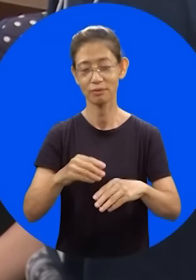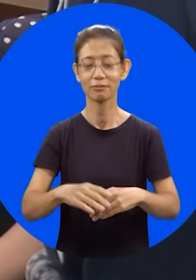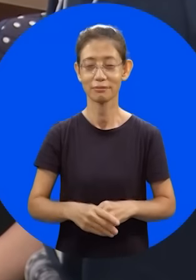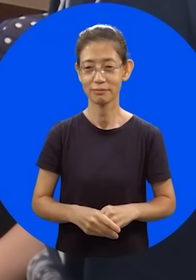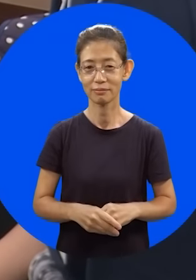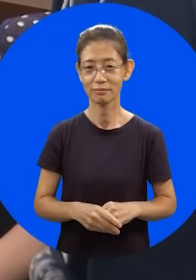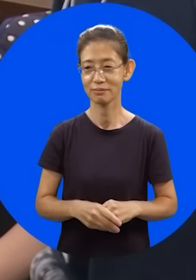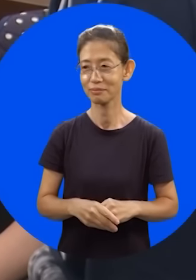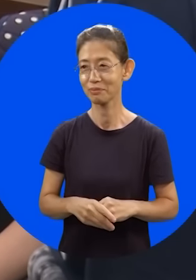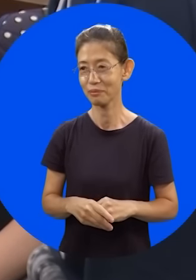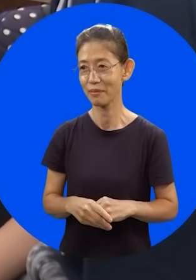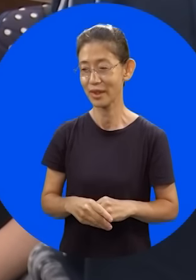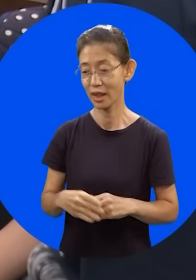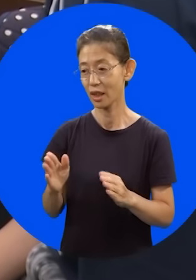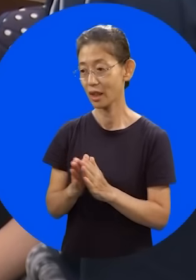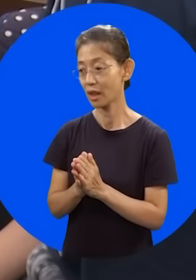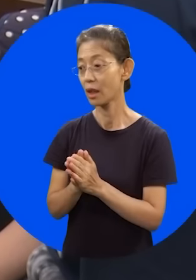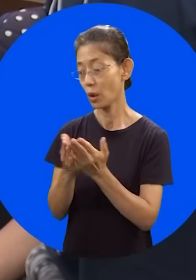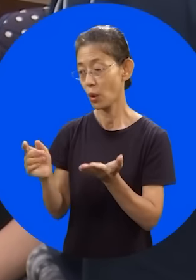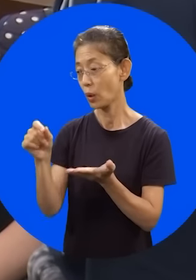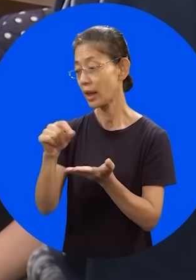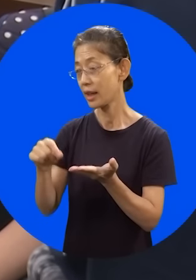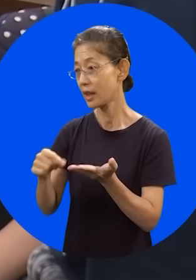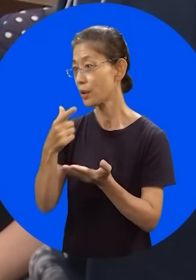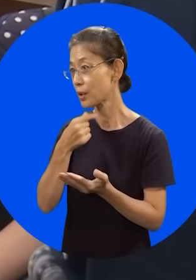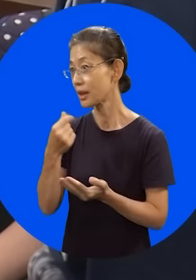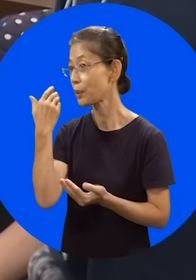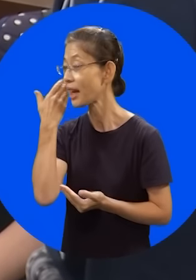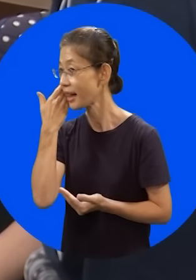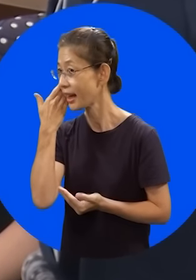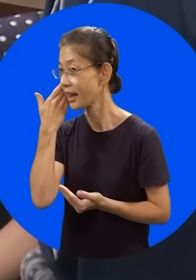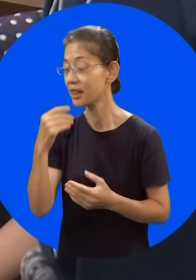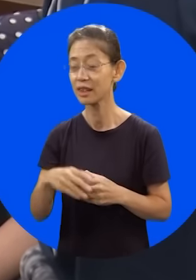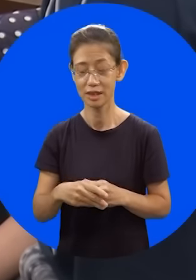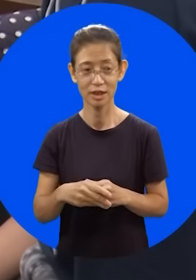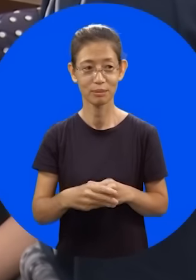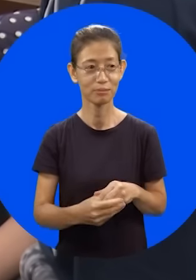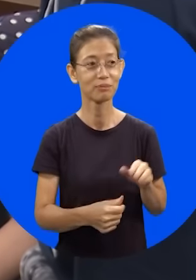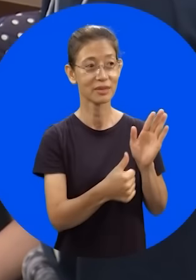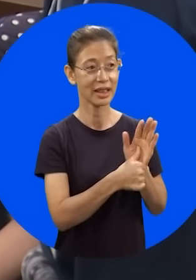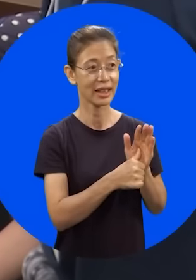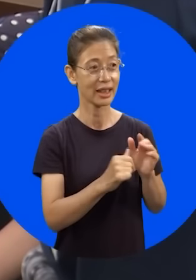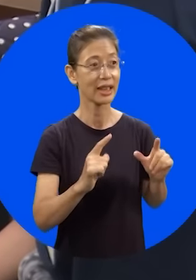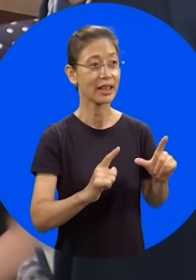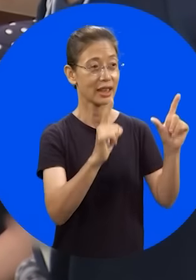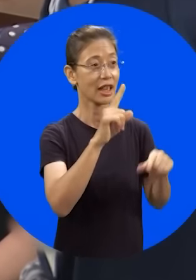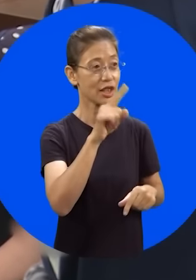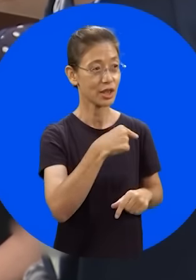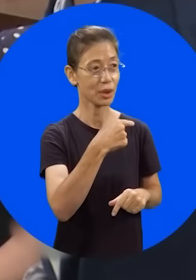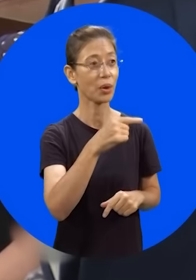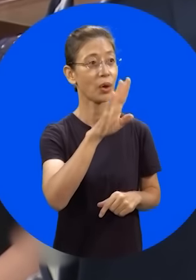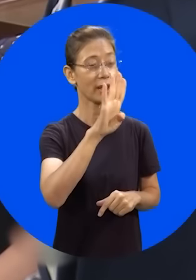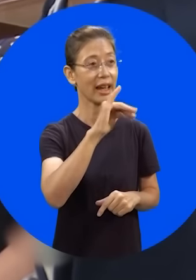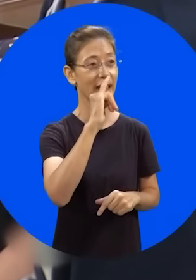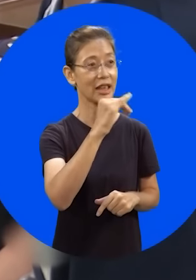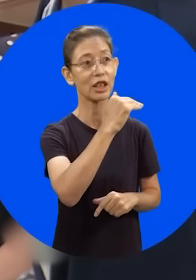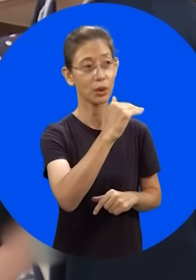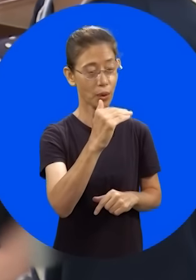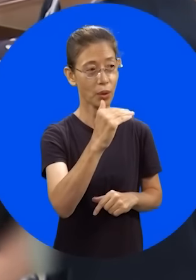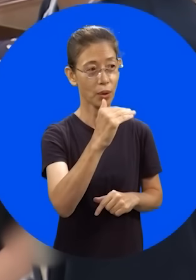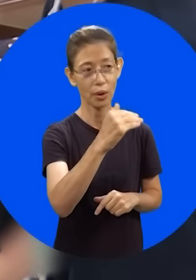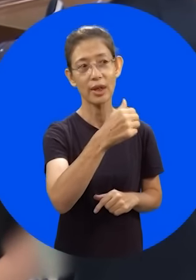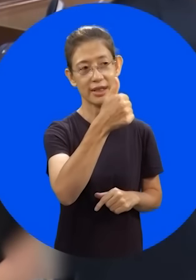好きなその本を書いてる人とか教えてください。 東野圭吾っていう、ミステリーものを